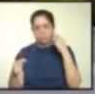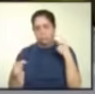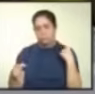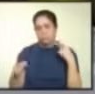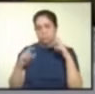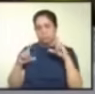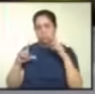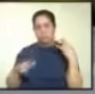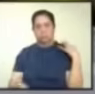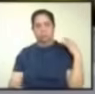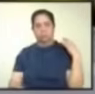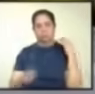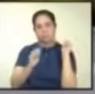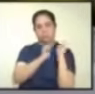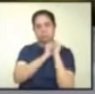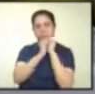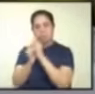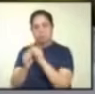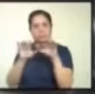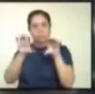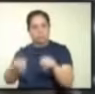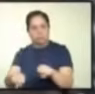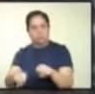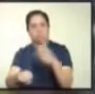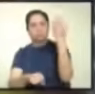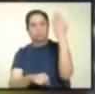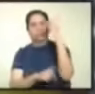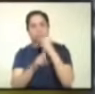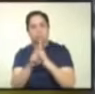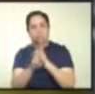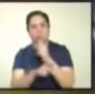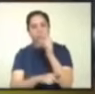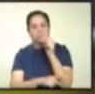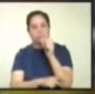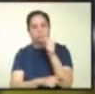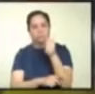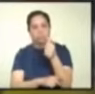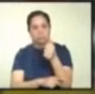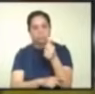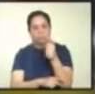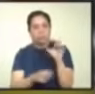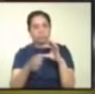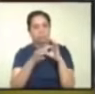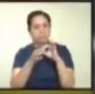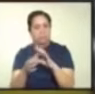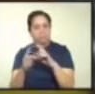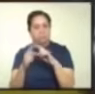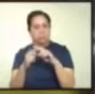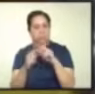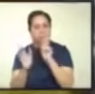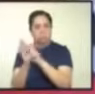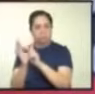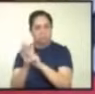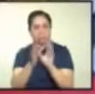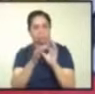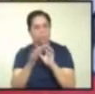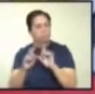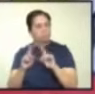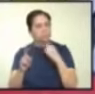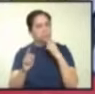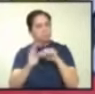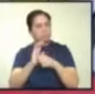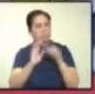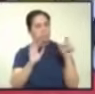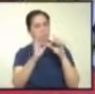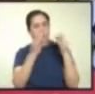si Jonathan na kasama sa mga inaresto noong October 2010 kaugnay sa nasabing patayan. Pero giit ng